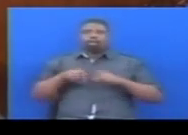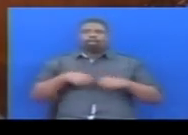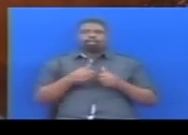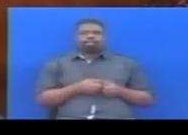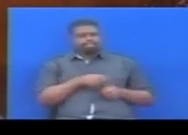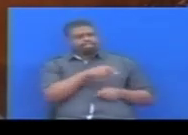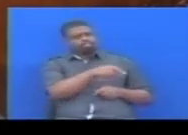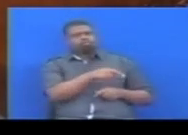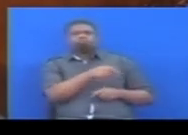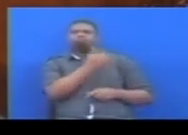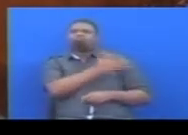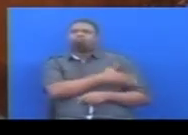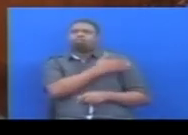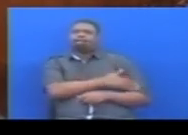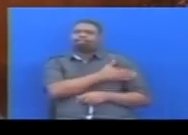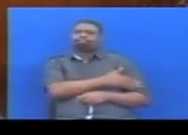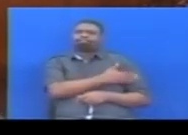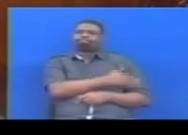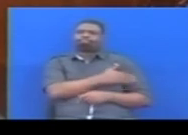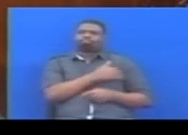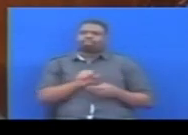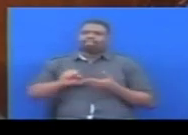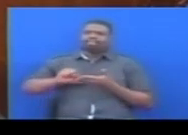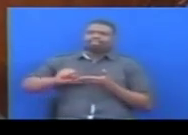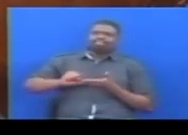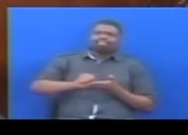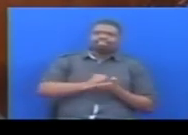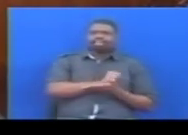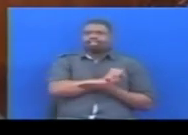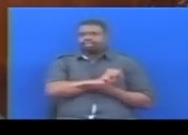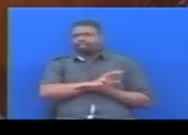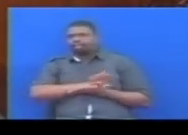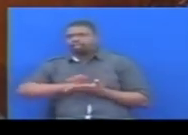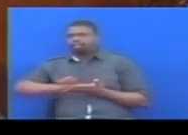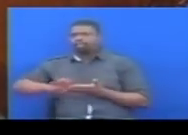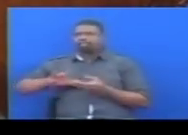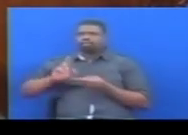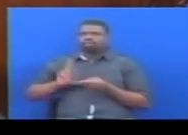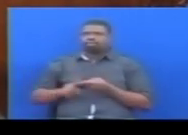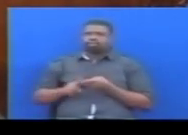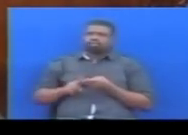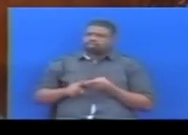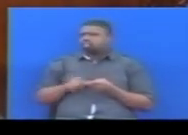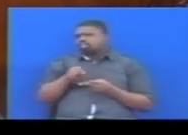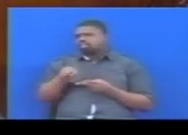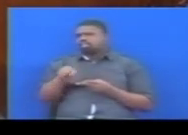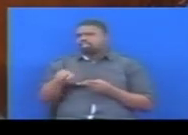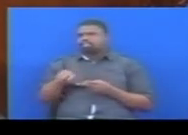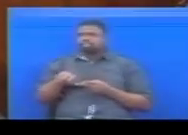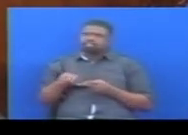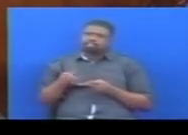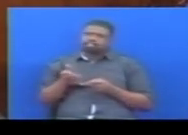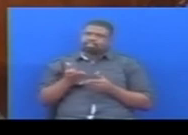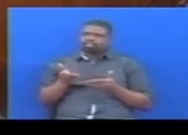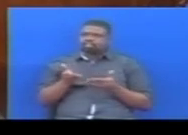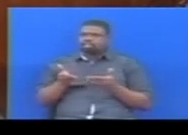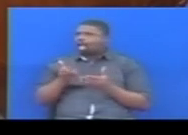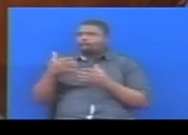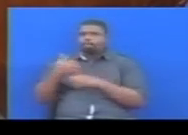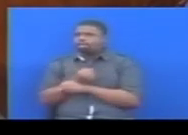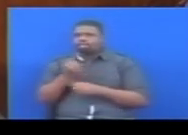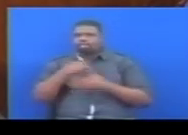scan zinahitaji utaalamu wa hali ya juu kuweza kuzitumia, ambazo zingine huduma hizi